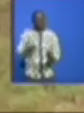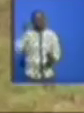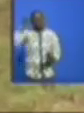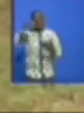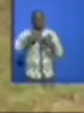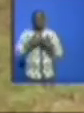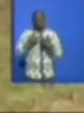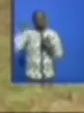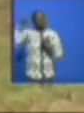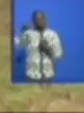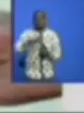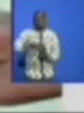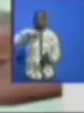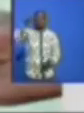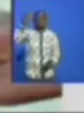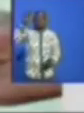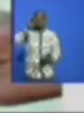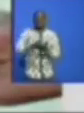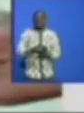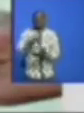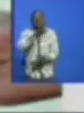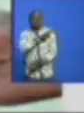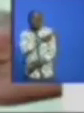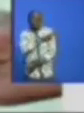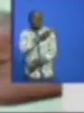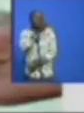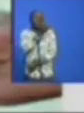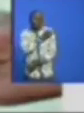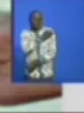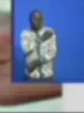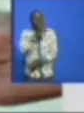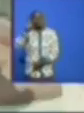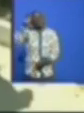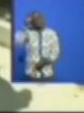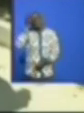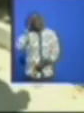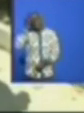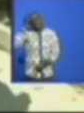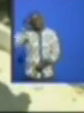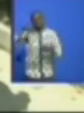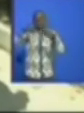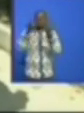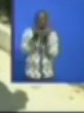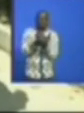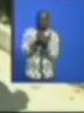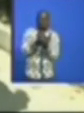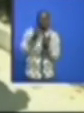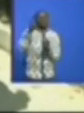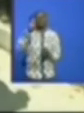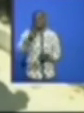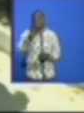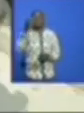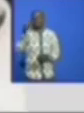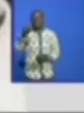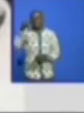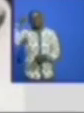ses baobabs. Il s'agit de Bernard Lédia Ouédraogo, président de la Fédération des groupements NAM et des 6S, savoir se servir